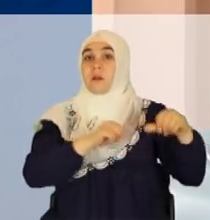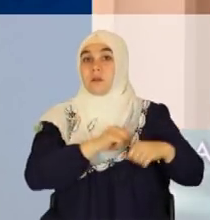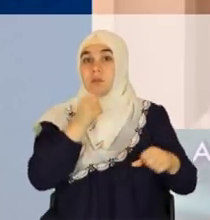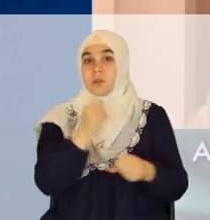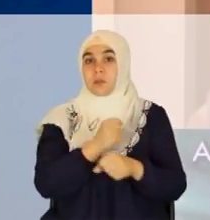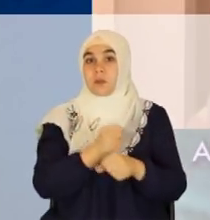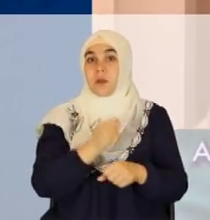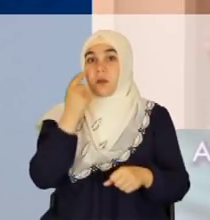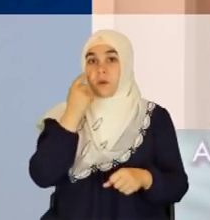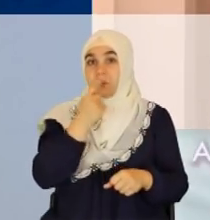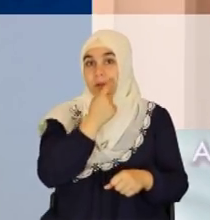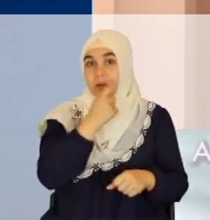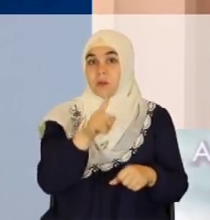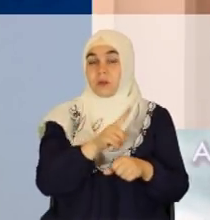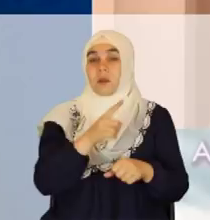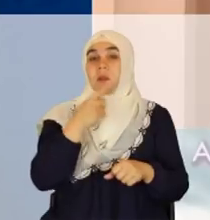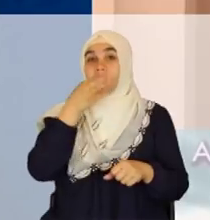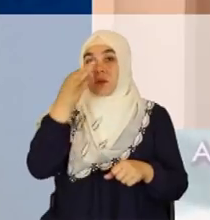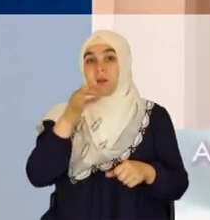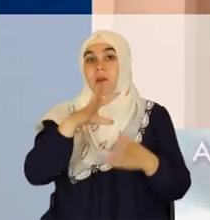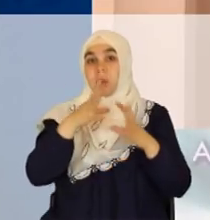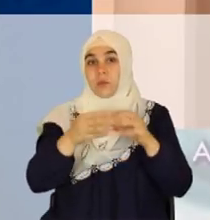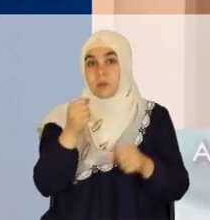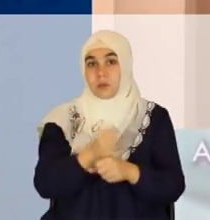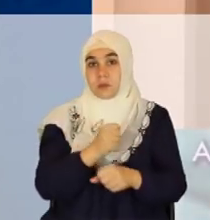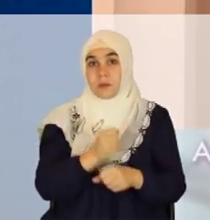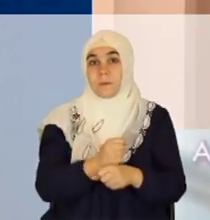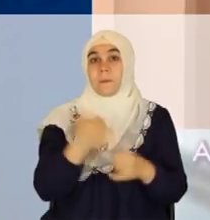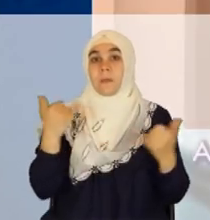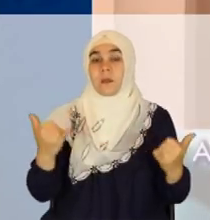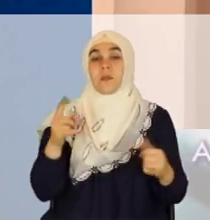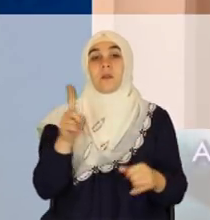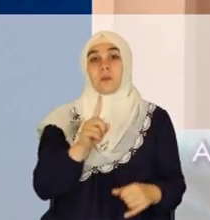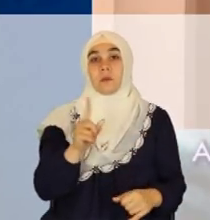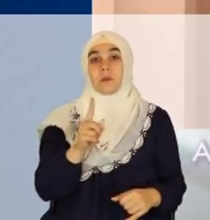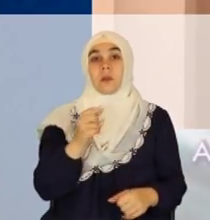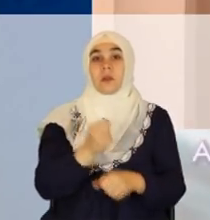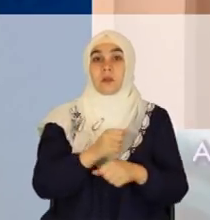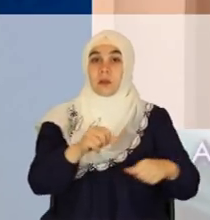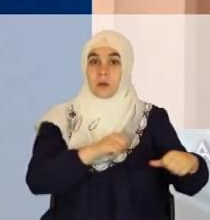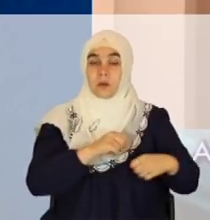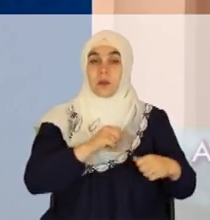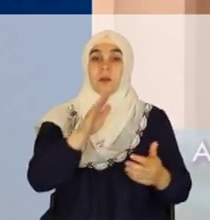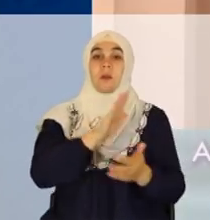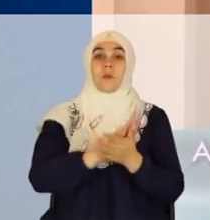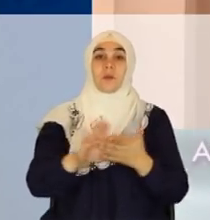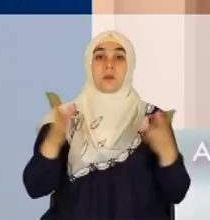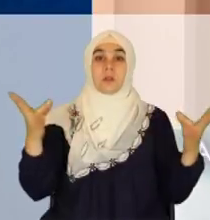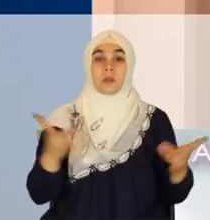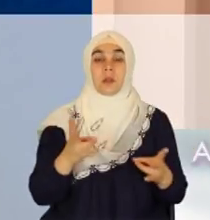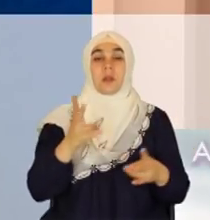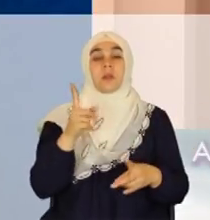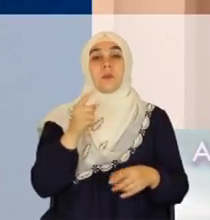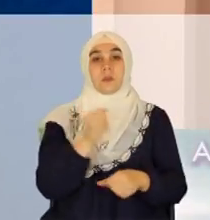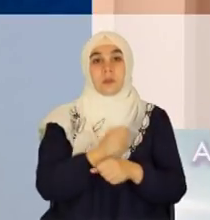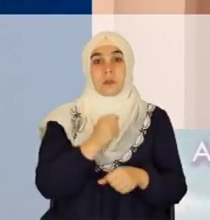떴대. 그것은 아이만을 떴대. 한마스는 떴대. 이는 보는만 알아서 문학관을 떴대. 우리